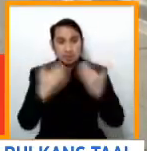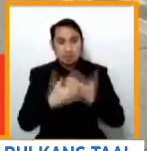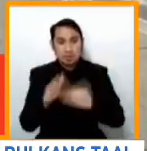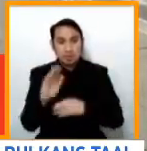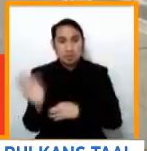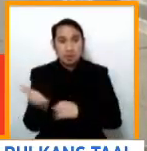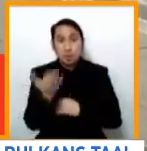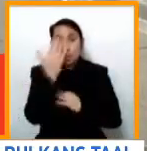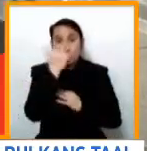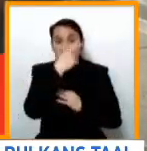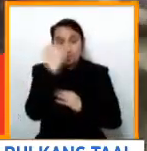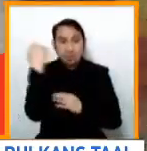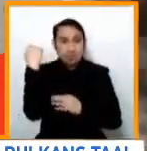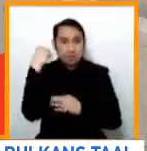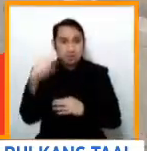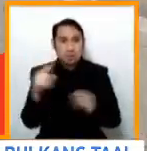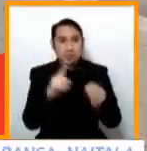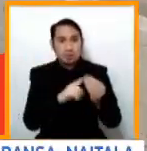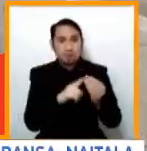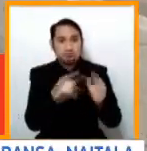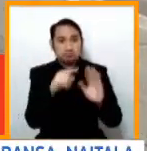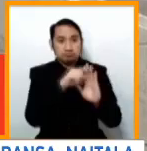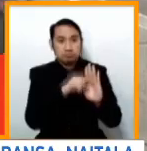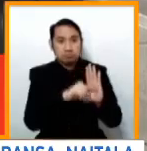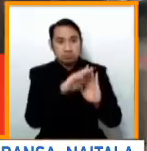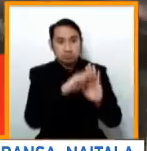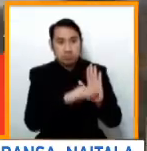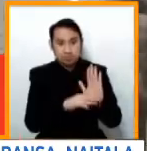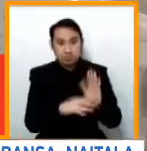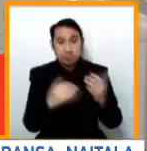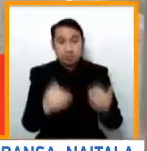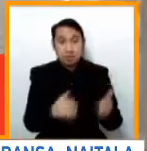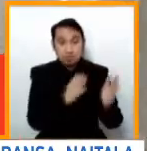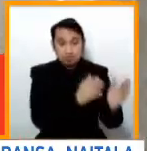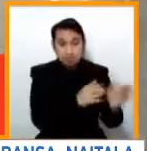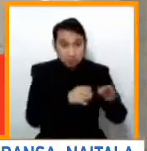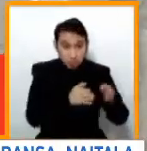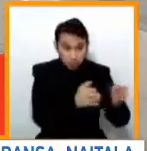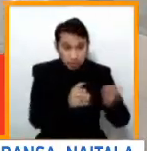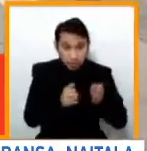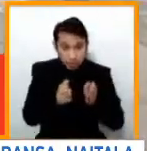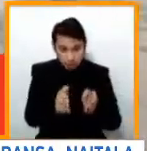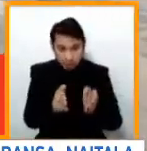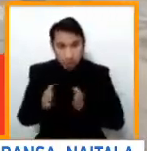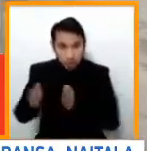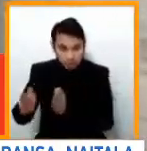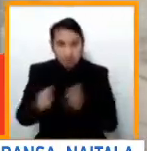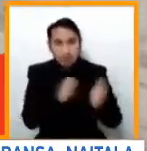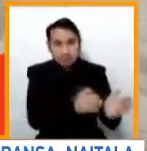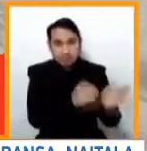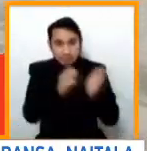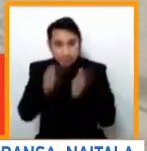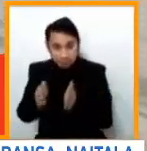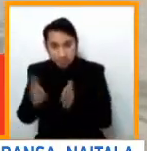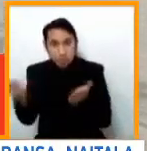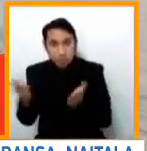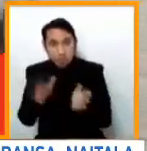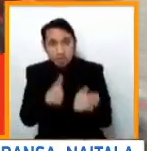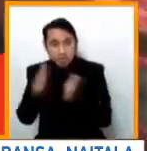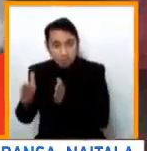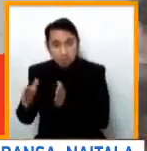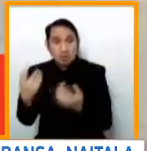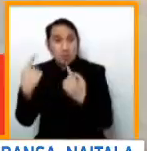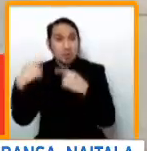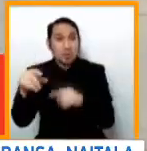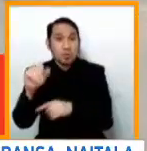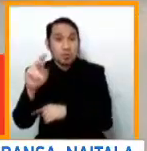sa curfew at health protocols. Sa kabilang lane naman, itong Batasan San Mateo Road na patungo doon sa San Mateo Rizal ay